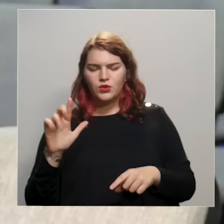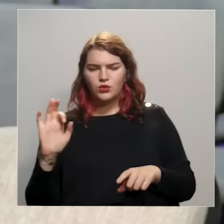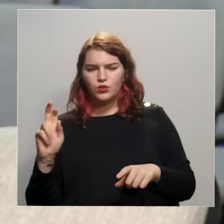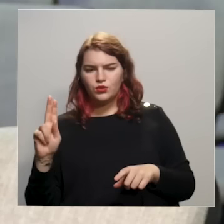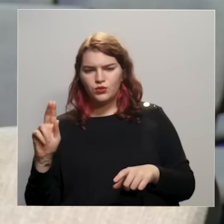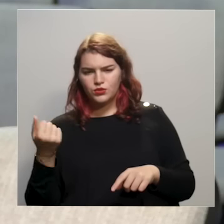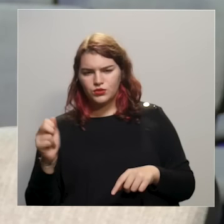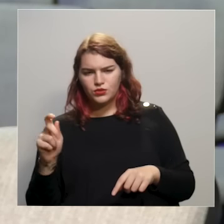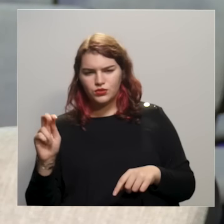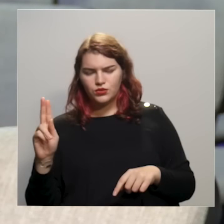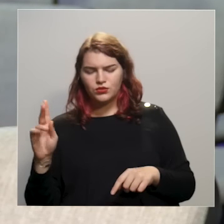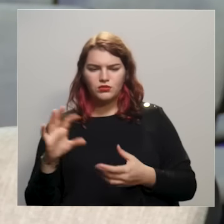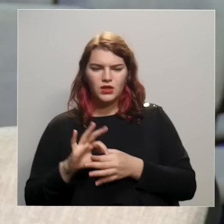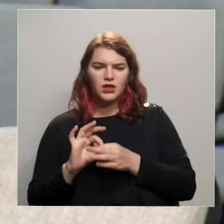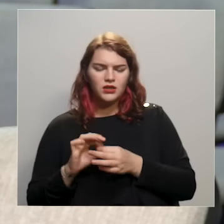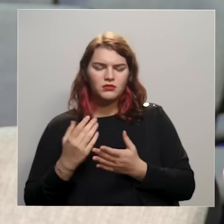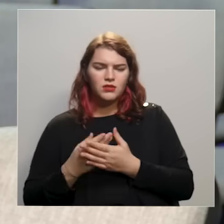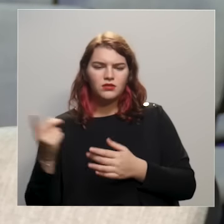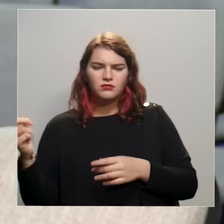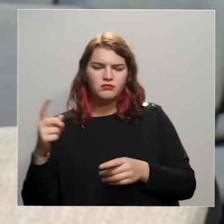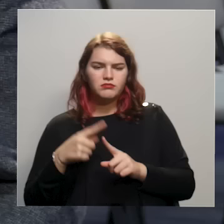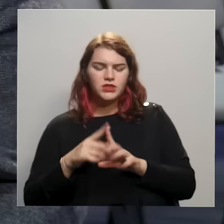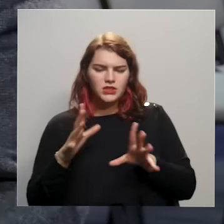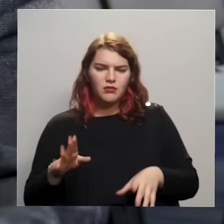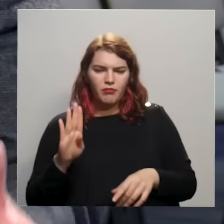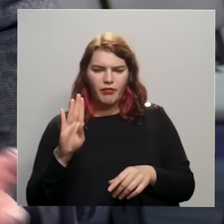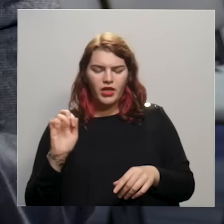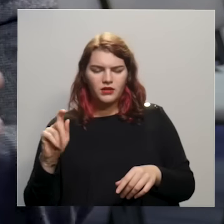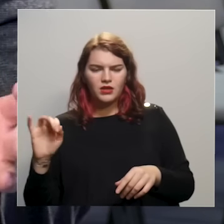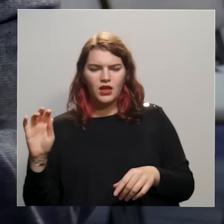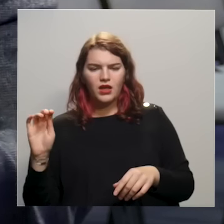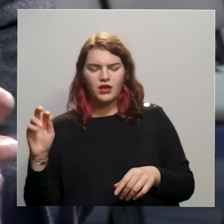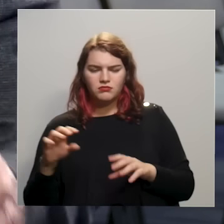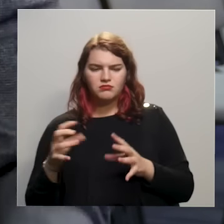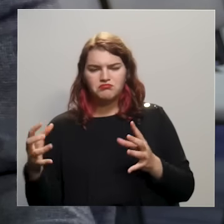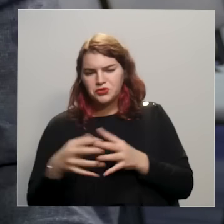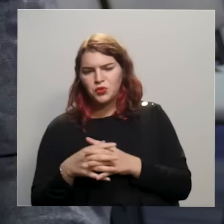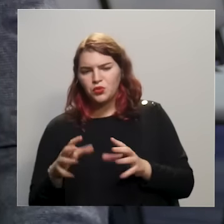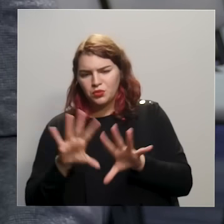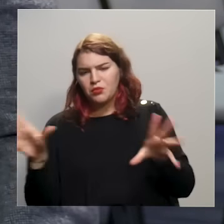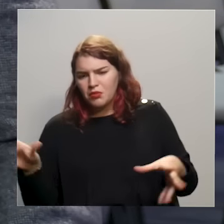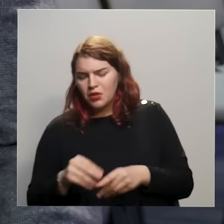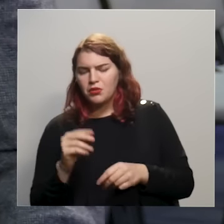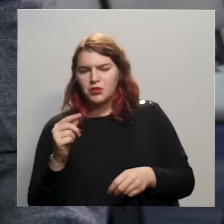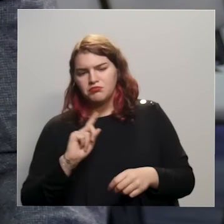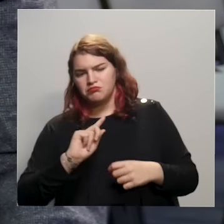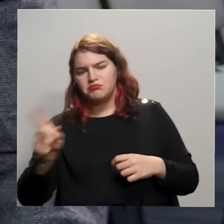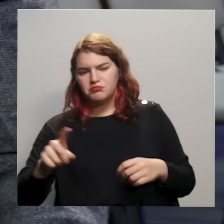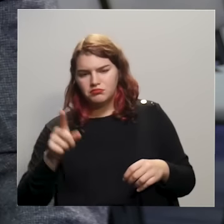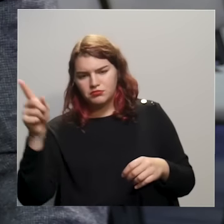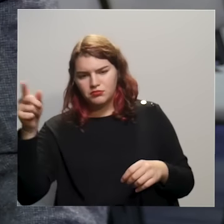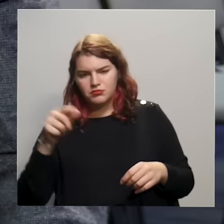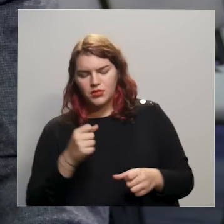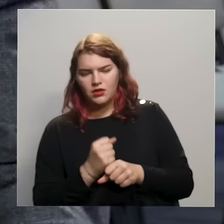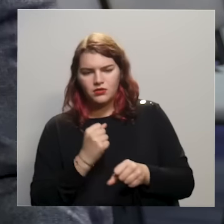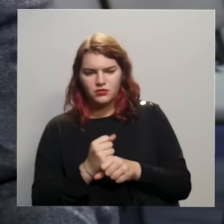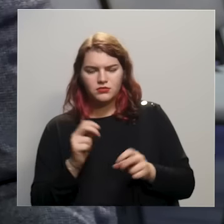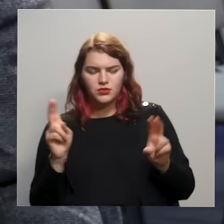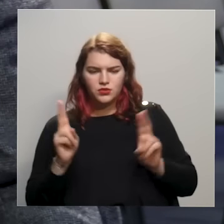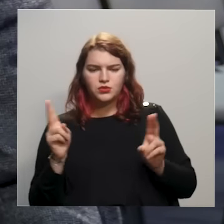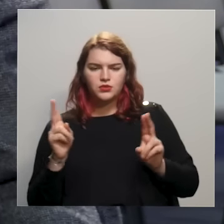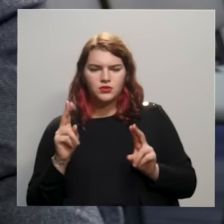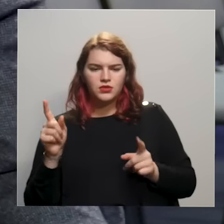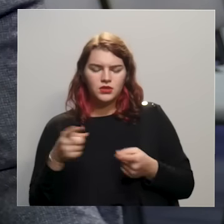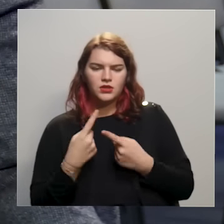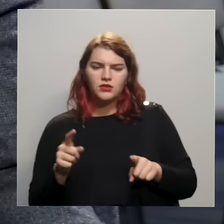biserica Betle de la Haței, ne-am făcut noi o trupă acolo și zice, mergeți